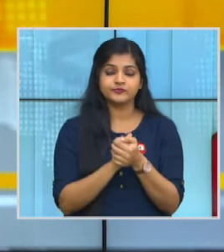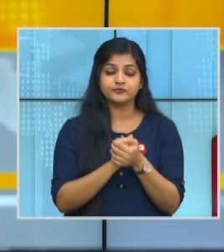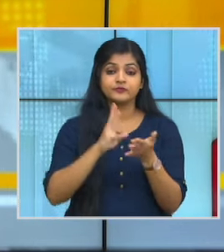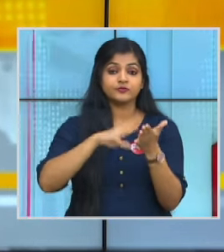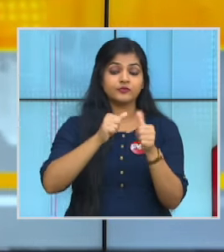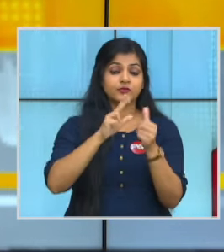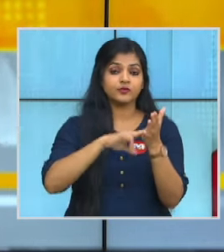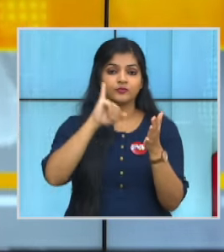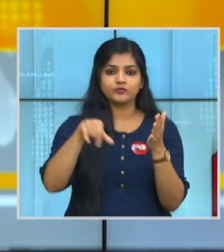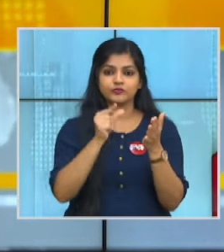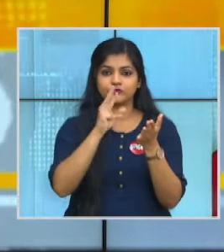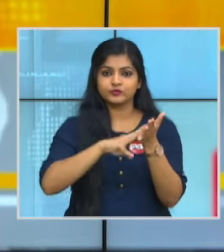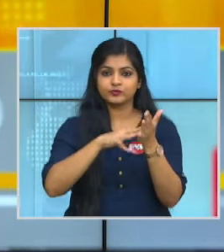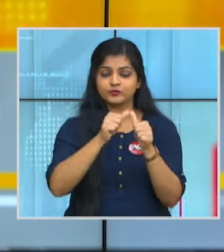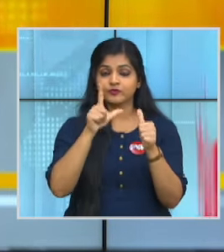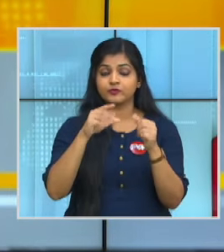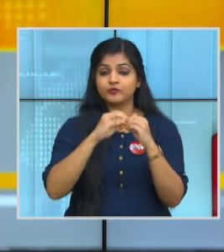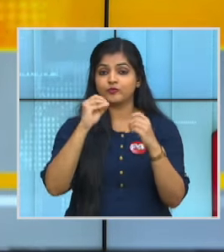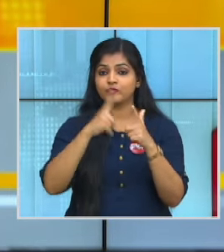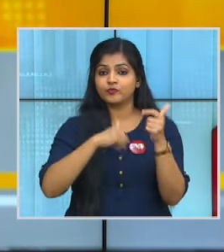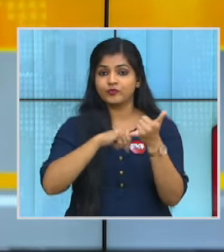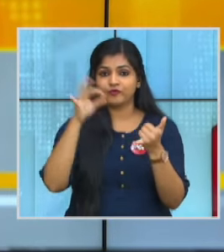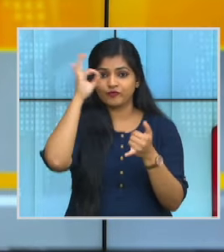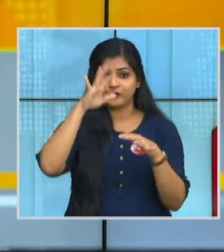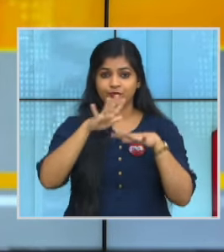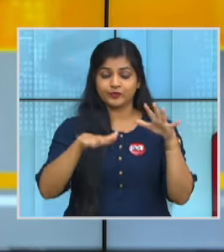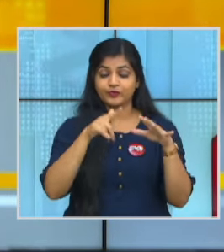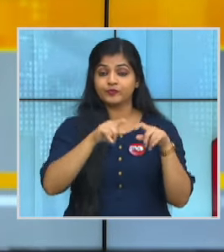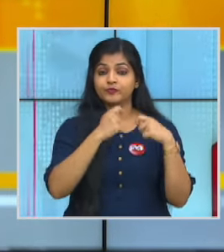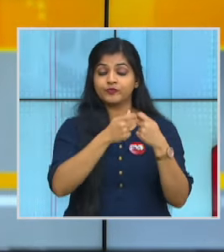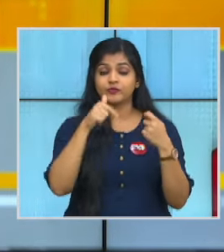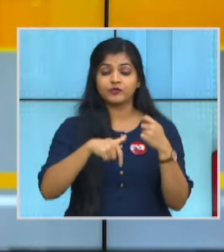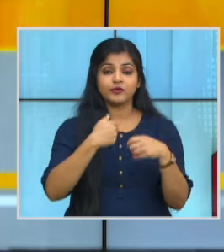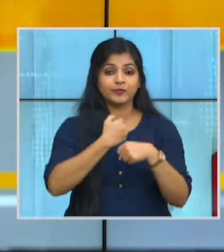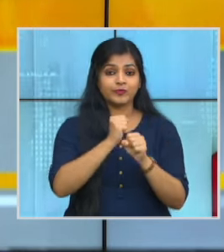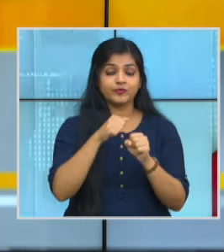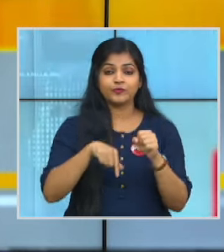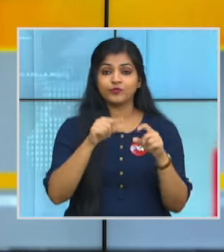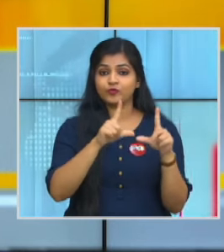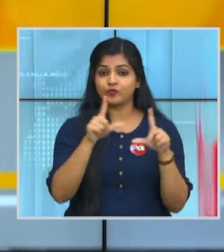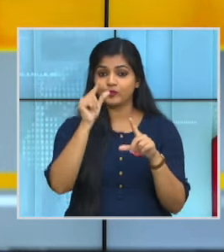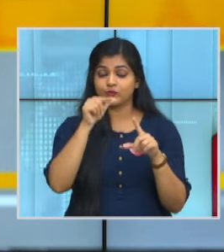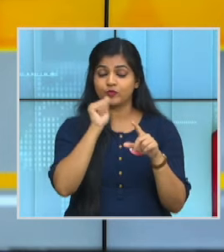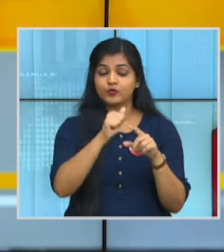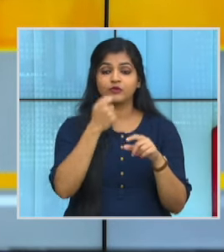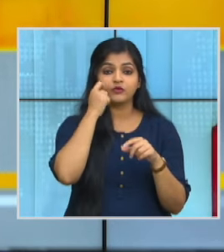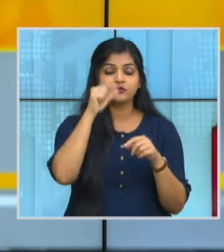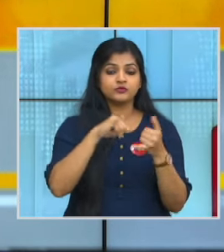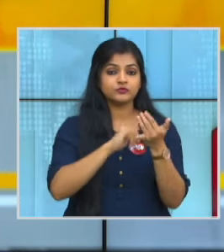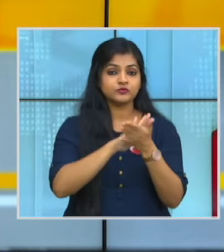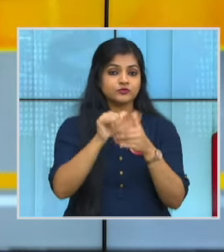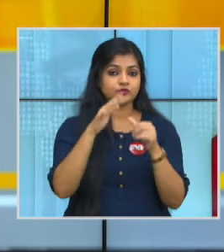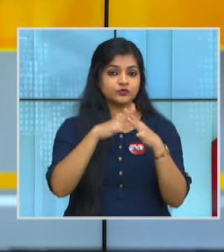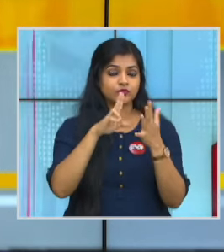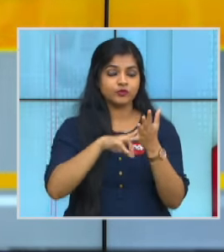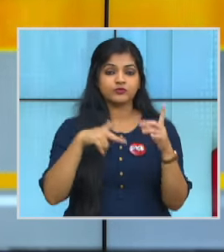മഞ്ഞുമൽ ബോയ്സ് നിർമ്മാതാക്കൾക്കെതിരെ എൻഫോഴ്സ്മെന്റ് ഡയറക്ടറേറ്റിന്റെ അന്വേഷണം. നിർമ്മാണ പങ്കാളി ഷോൺ ആന്റണിയെ ചോദ്യം ചെയ്തു. വിനീത വിജി വിവരങ്ങളുമായി. വിനീത, വിശദാംശം.